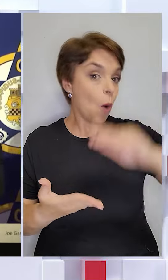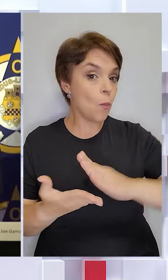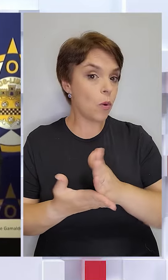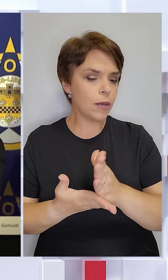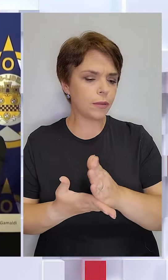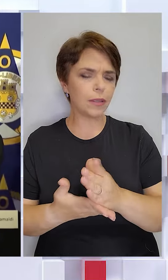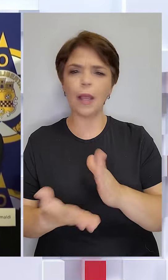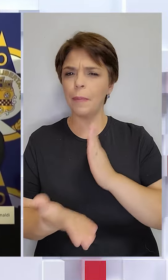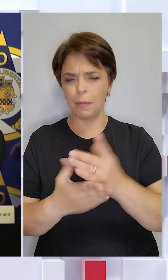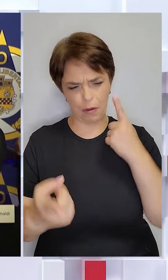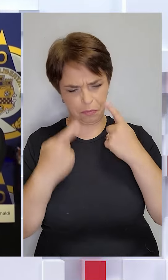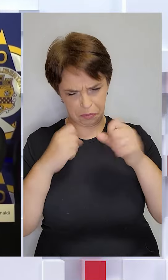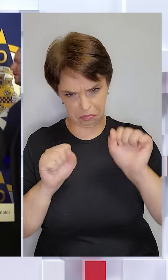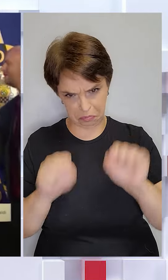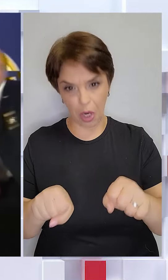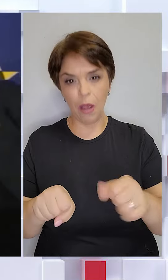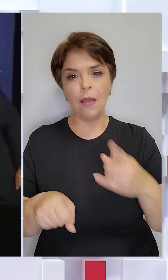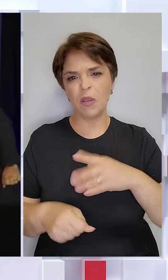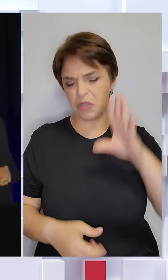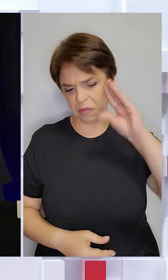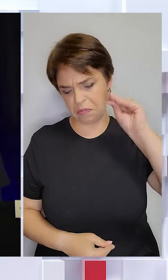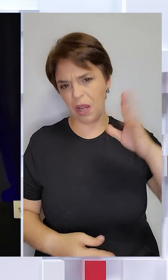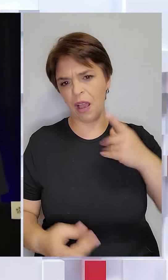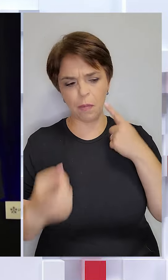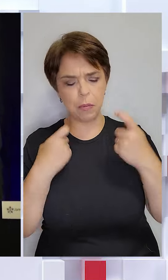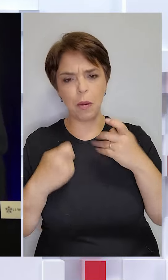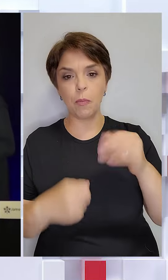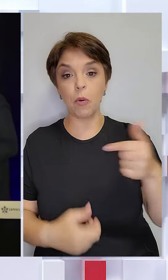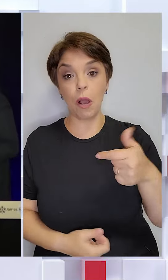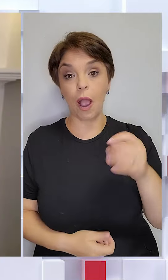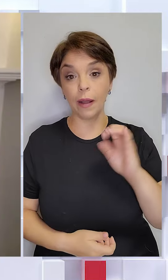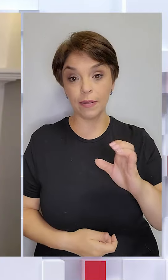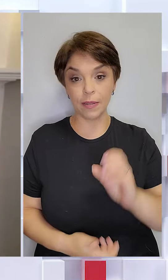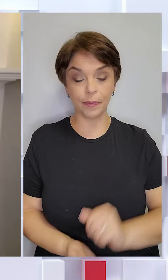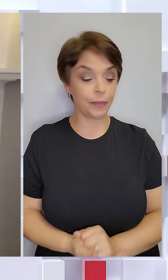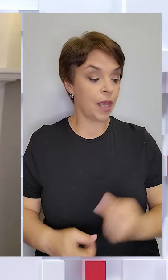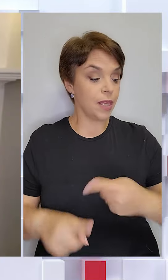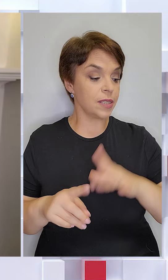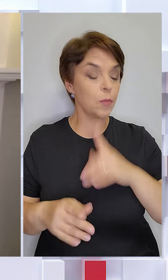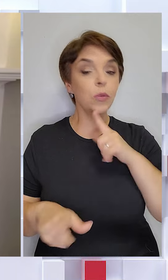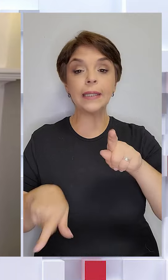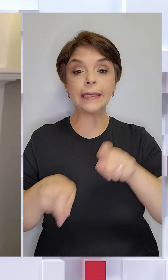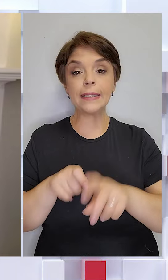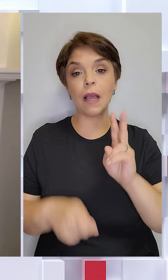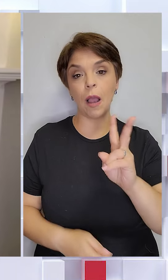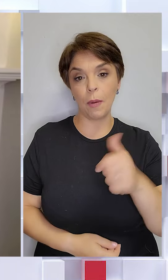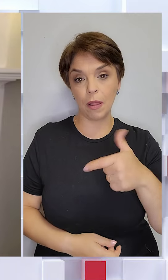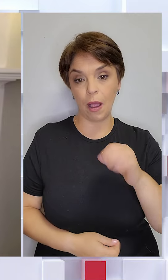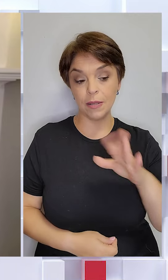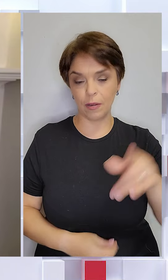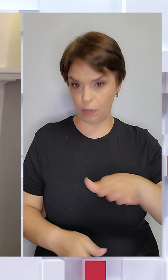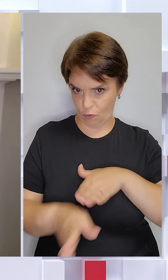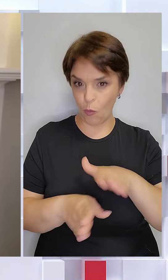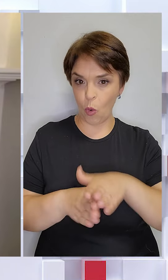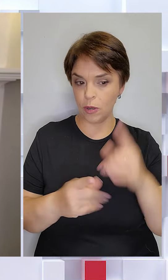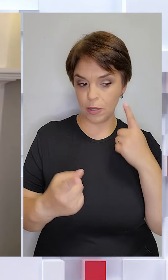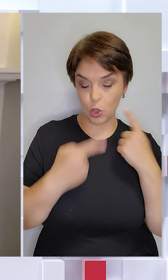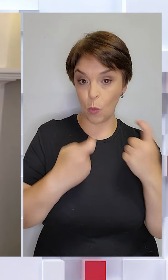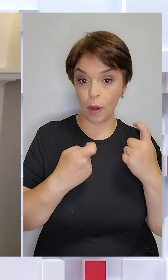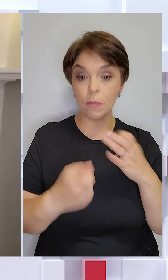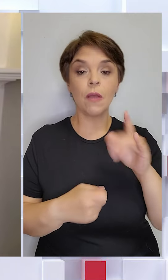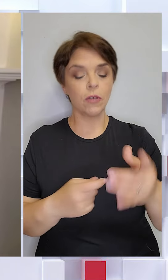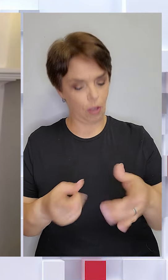не гидує прямими образами і уже зневажливо відгукувався про Гарріс. Це буде тест для Камали Гарріс, як вона впорається з